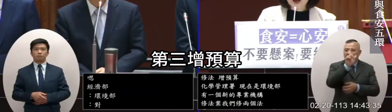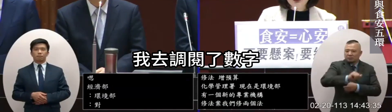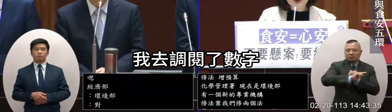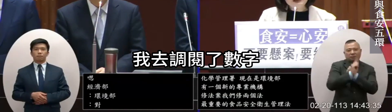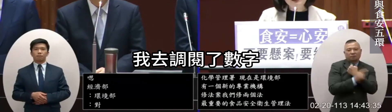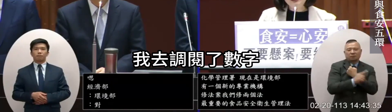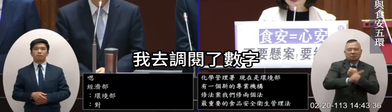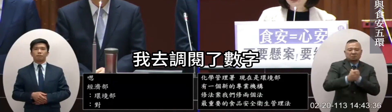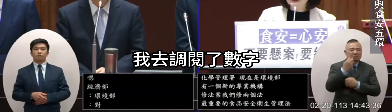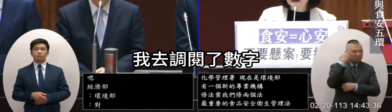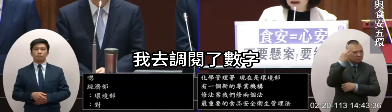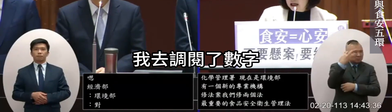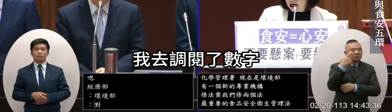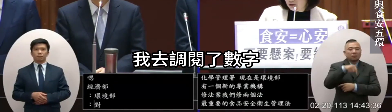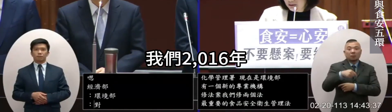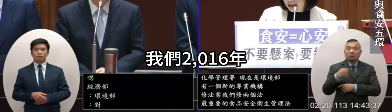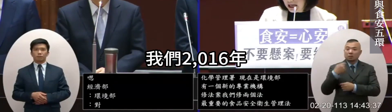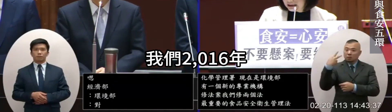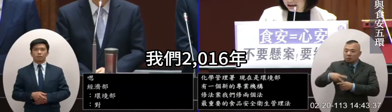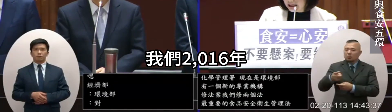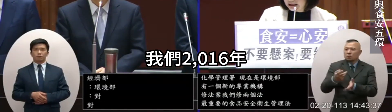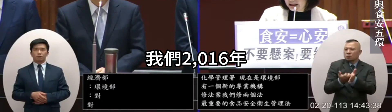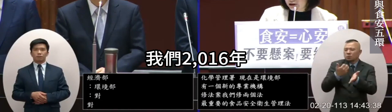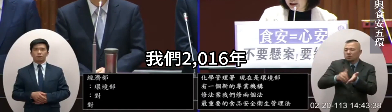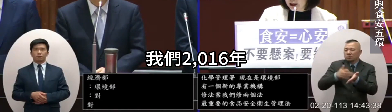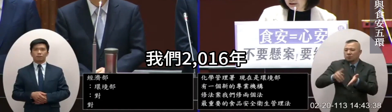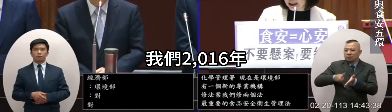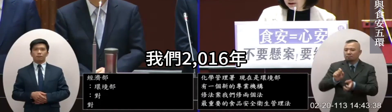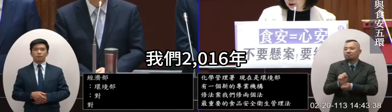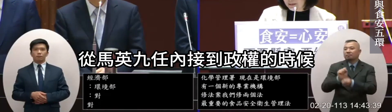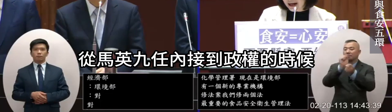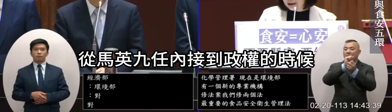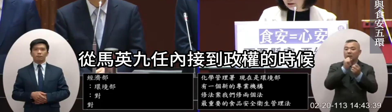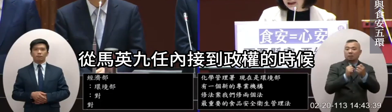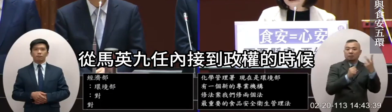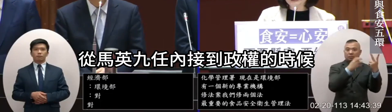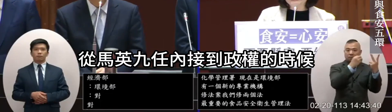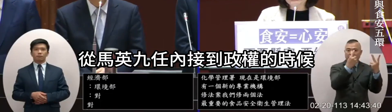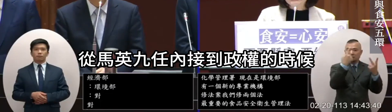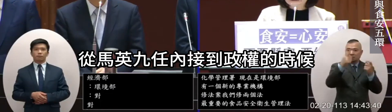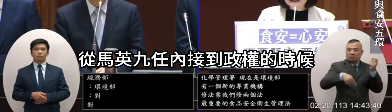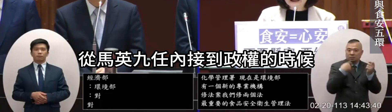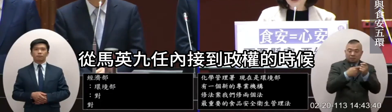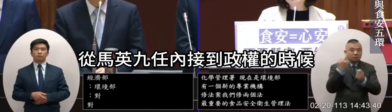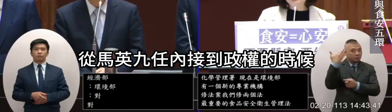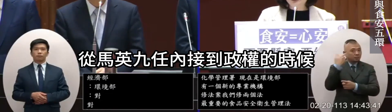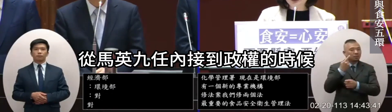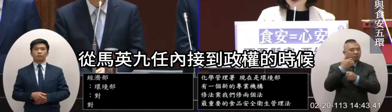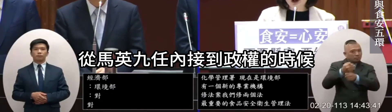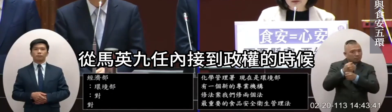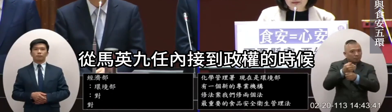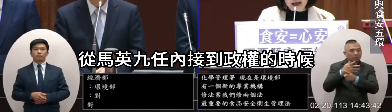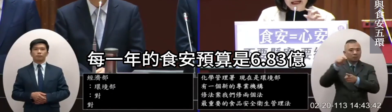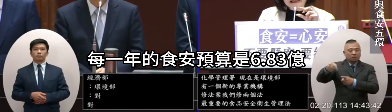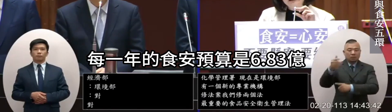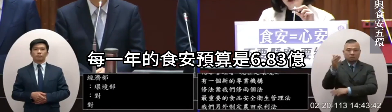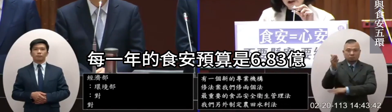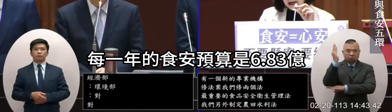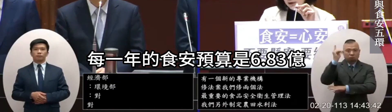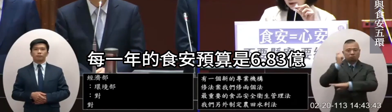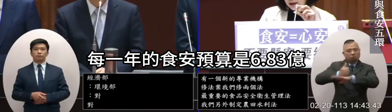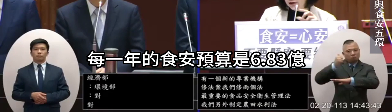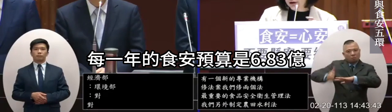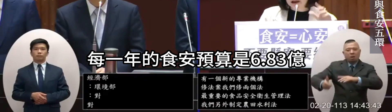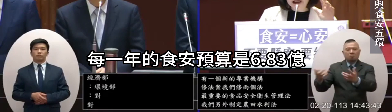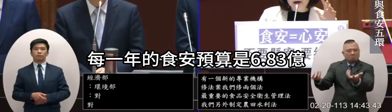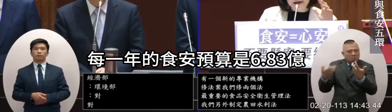算，我去调阅了数字，我们2016年从马英九任内接到政权的时候，每一年的食